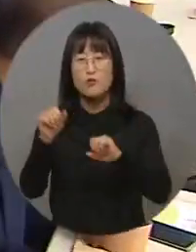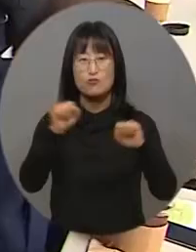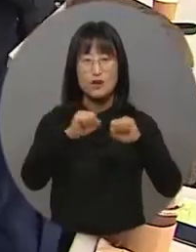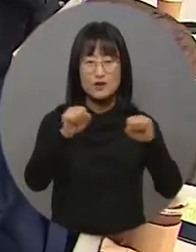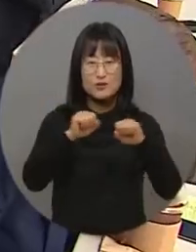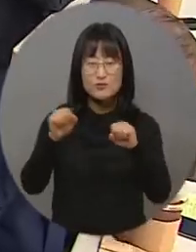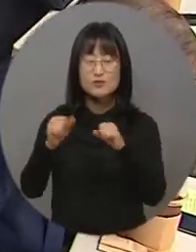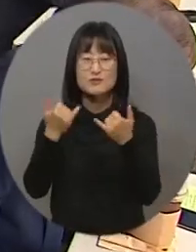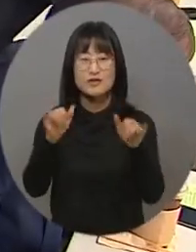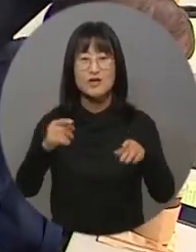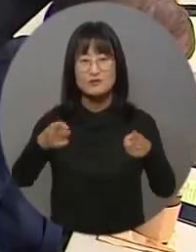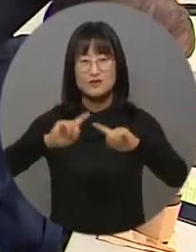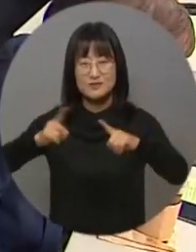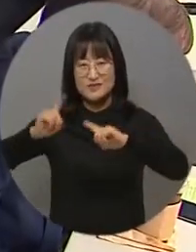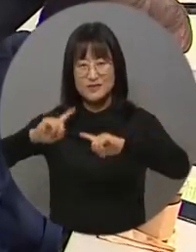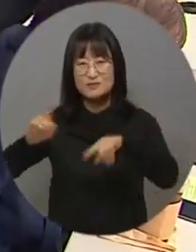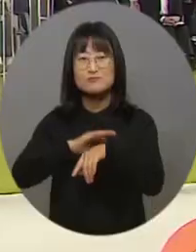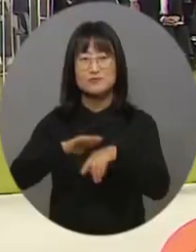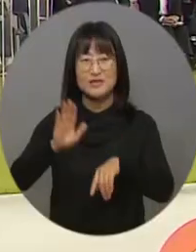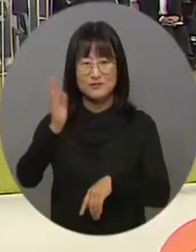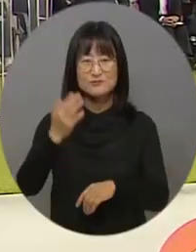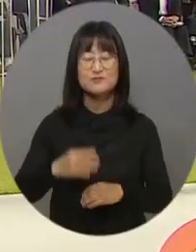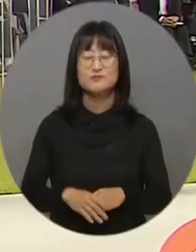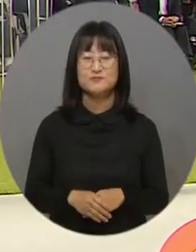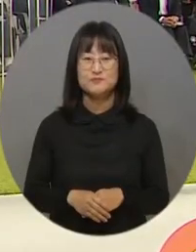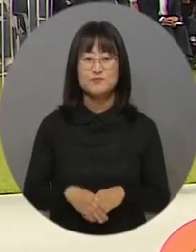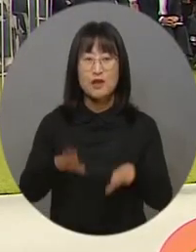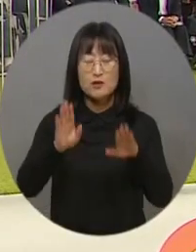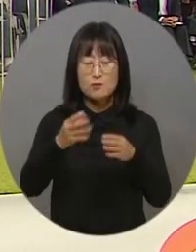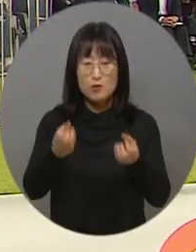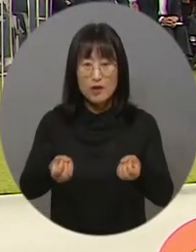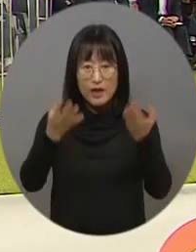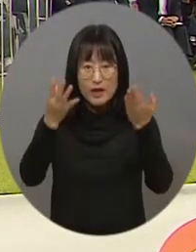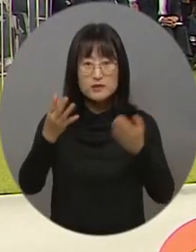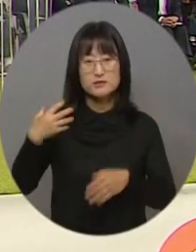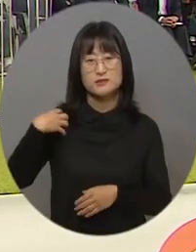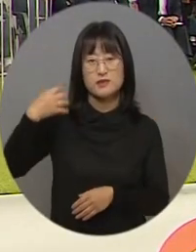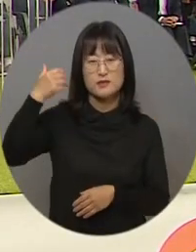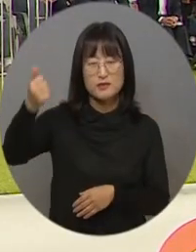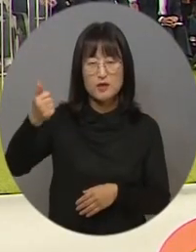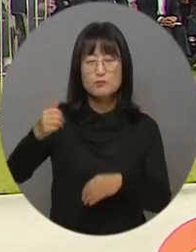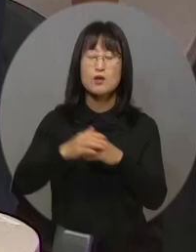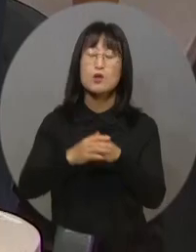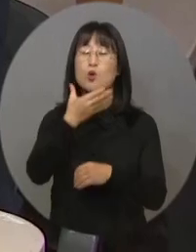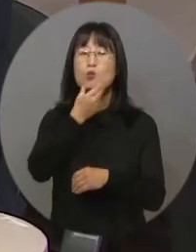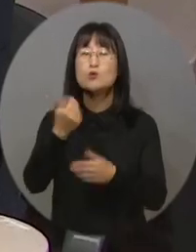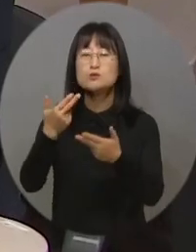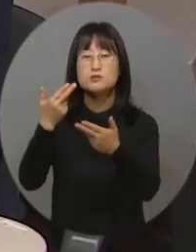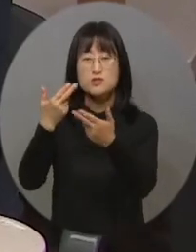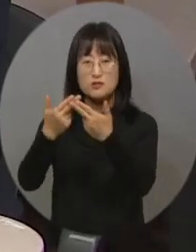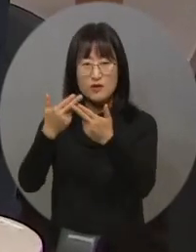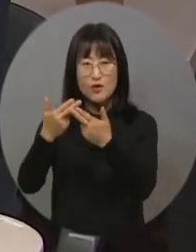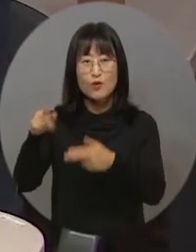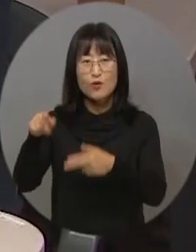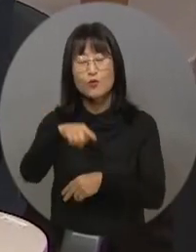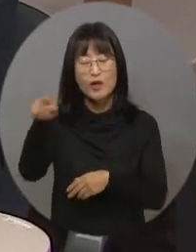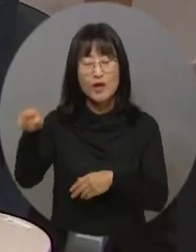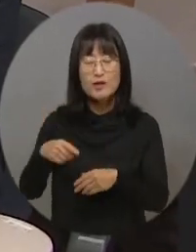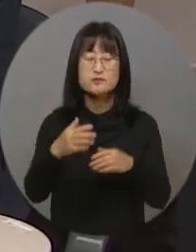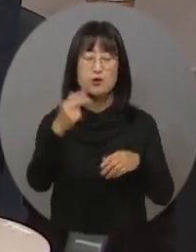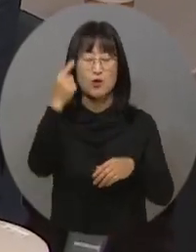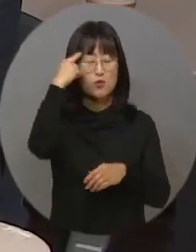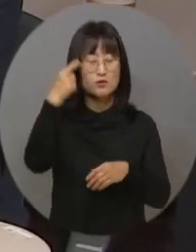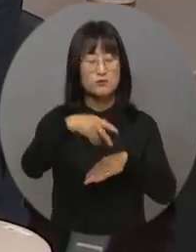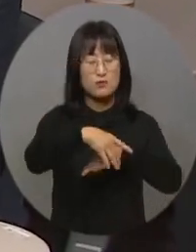많은 이들의 참여를 이끌어냈습니다. 이번 행사를 주최한 한국뇌성마비복지회는 이번 행사가